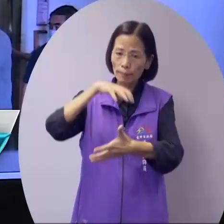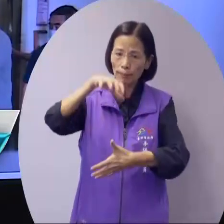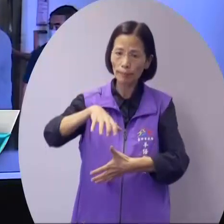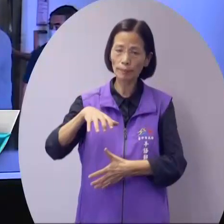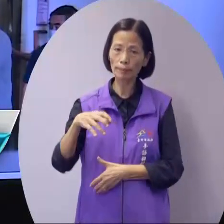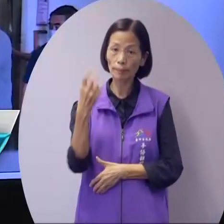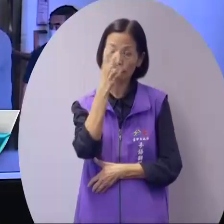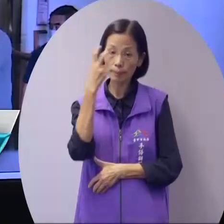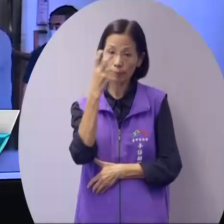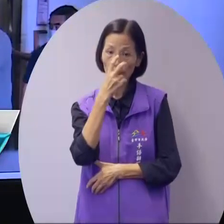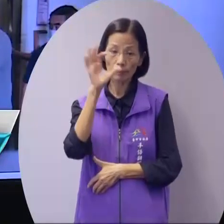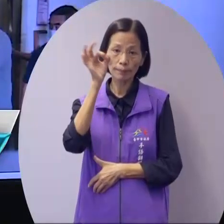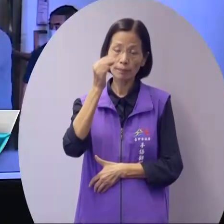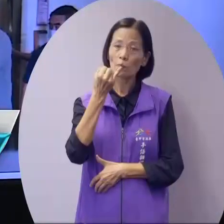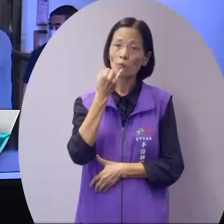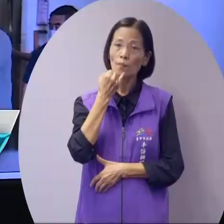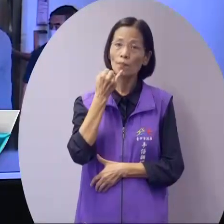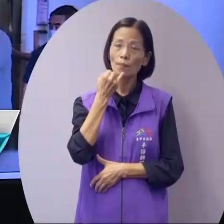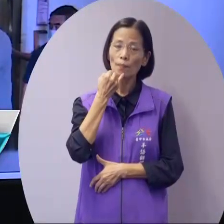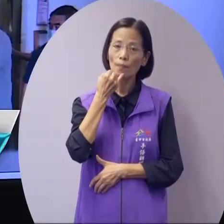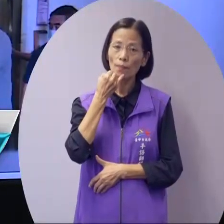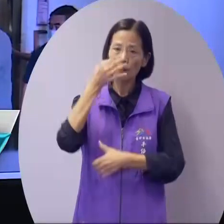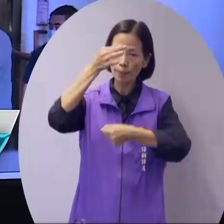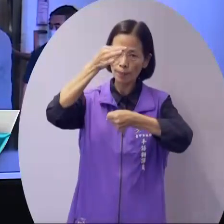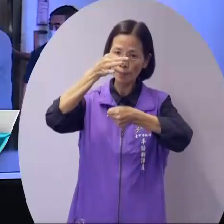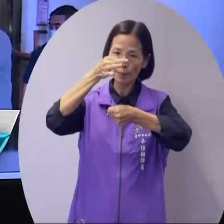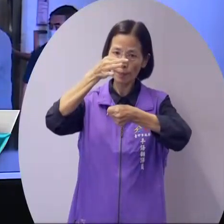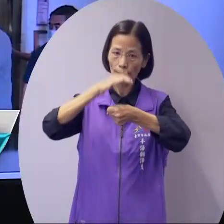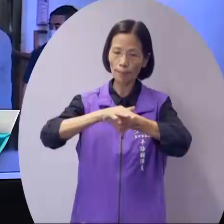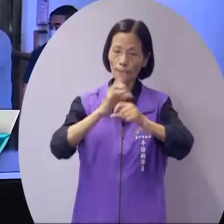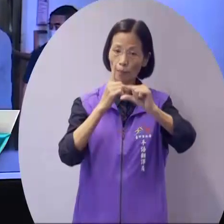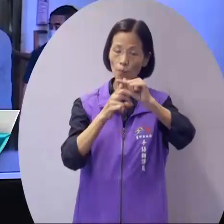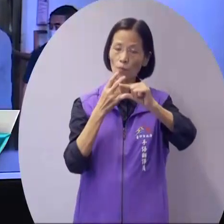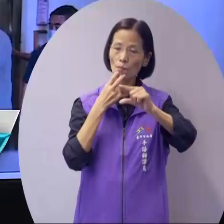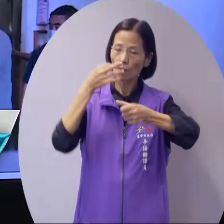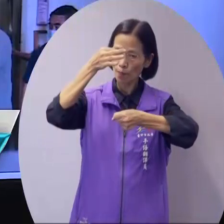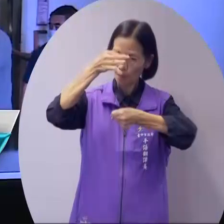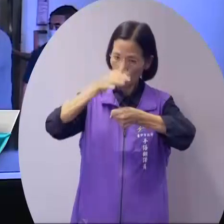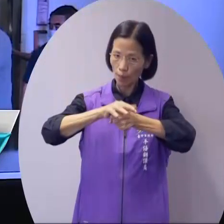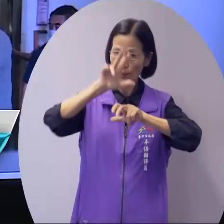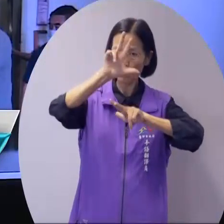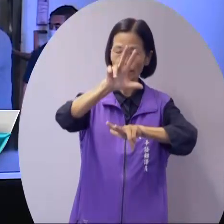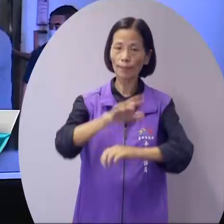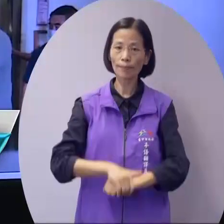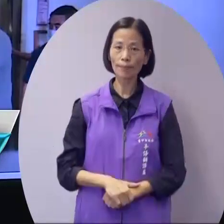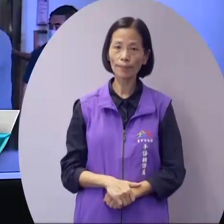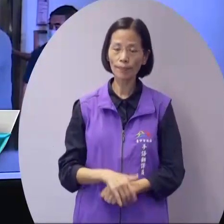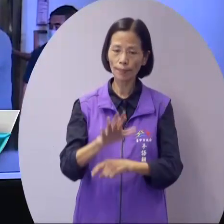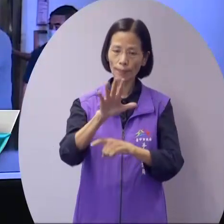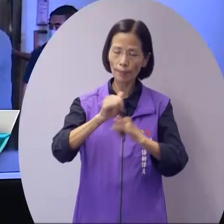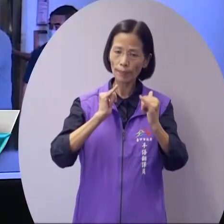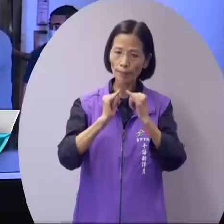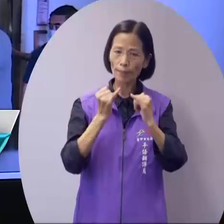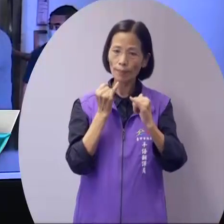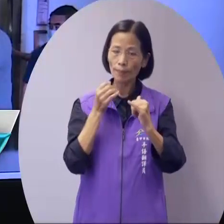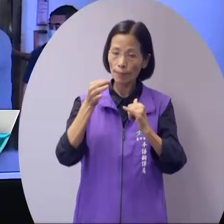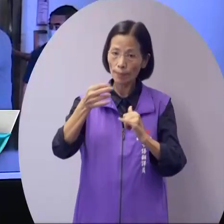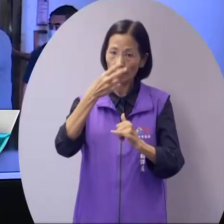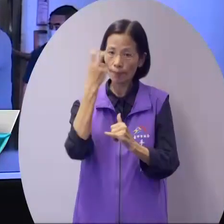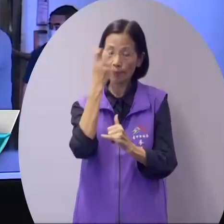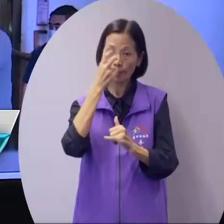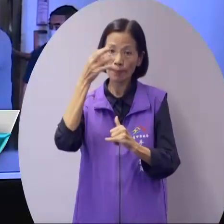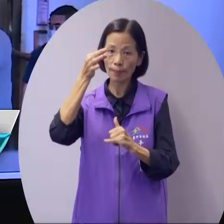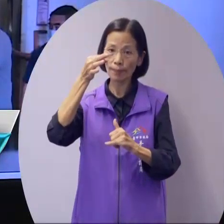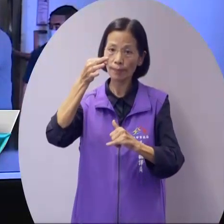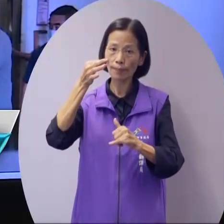管理费，花农的部分的管理费全额呢由中央来补助，所以农民不必交付管理费。哦，在台